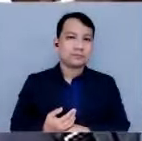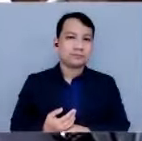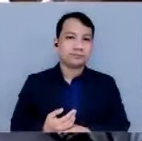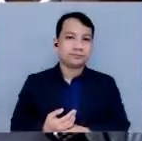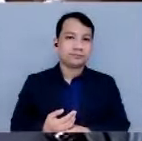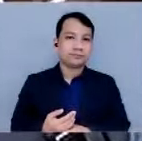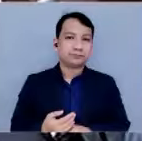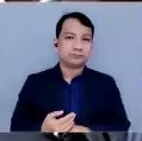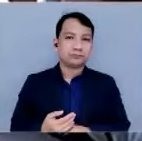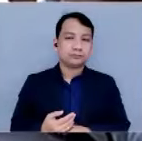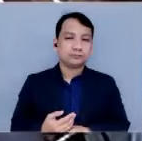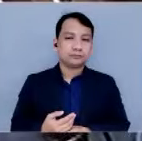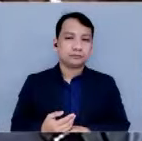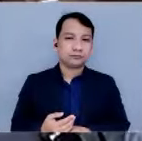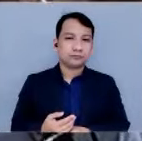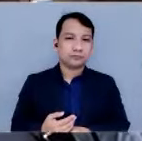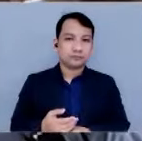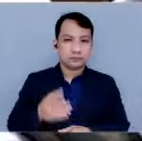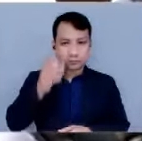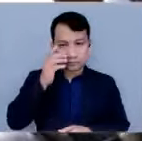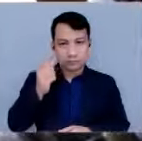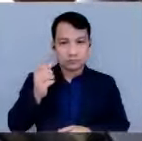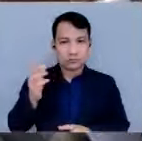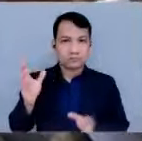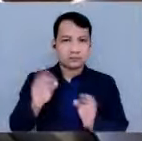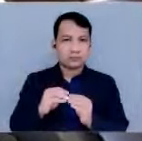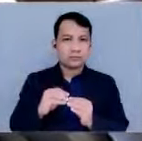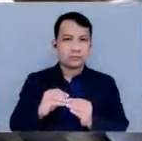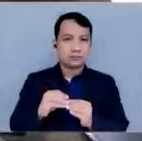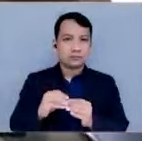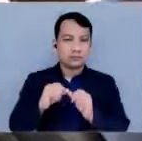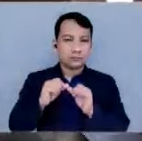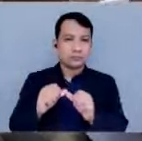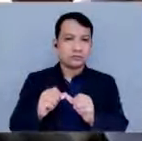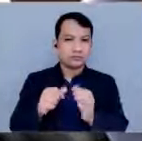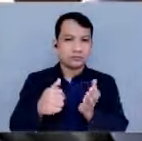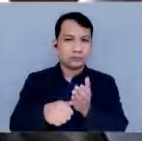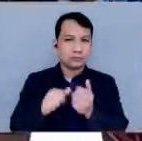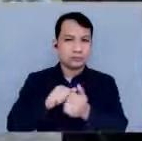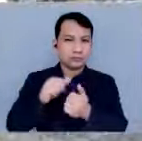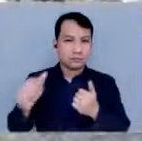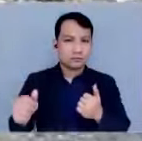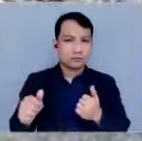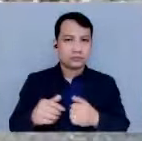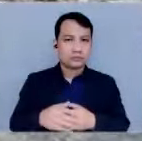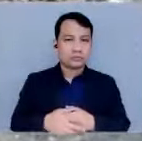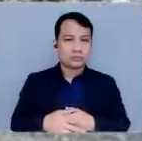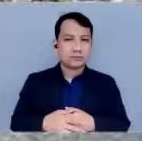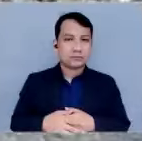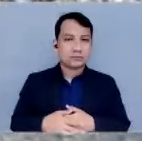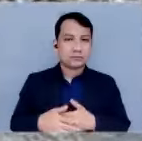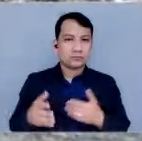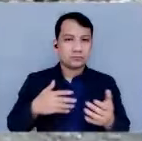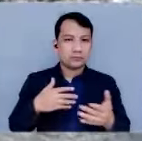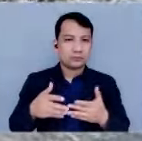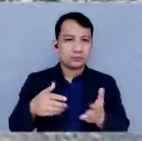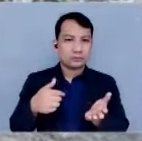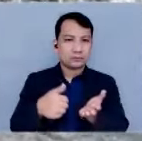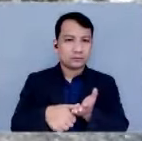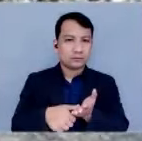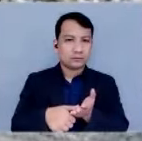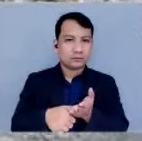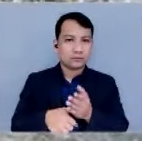Isa na riyan si Nichar Jamalil na hindi raw pumapalya sa pagboto kahit malayong pinagbobotohan. Ano ba siya tawag dyan? No? Yung mahal mo